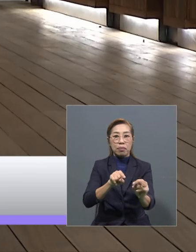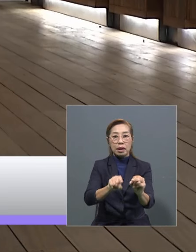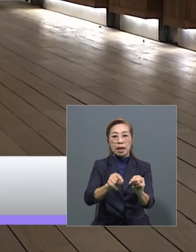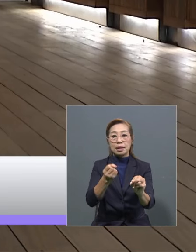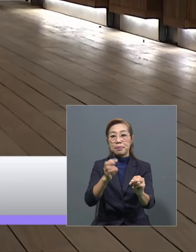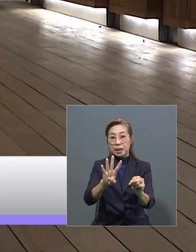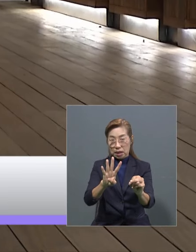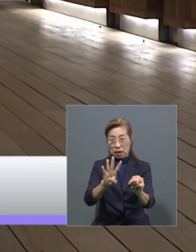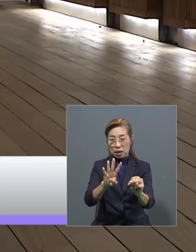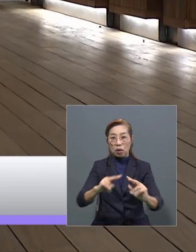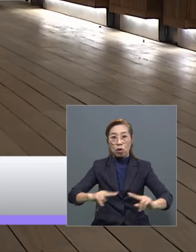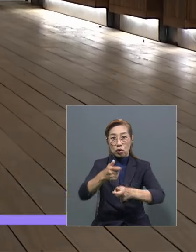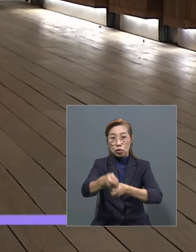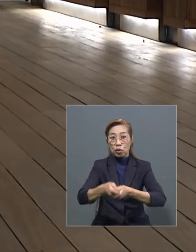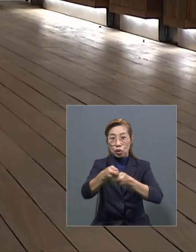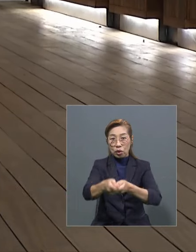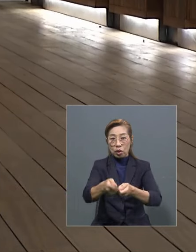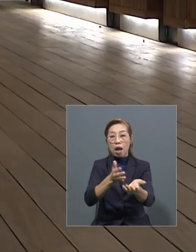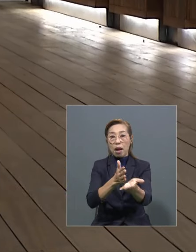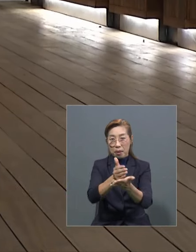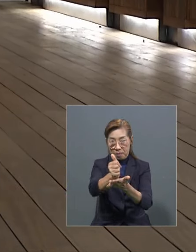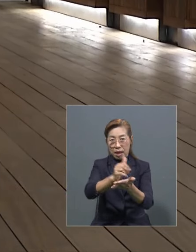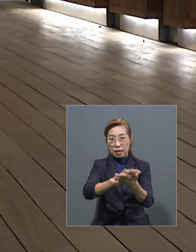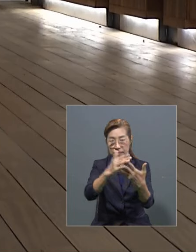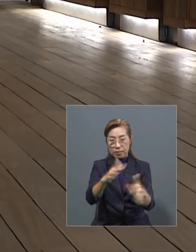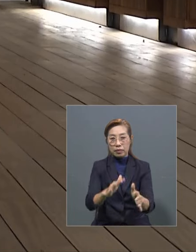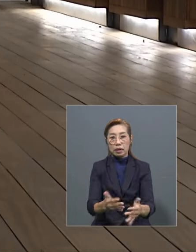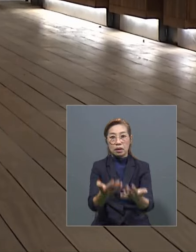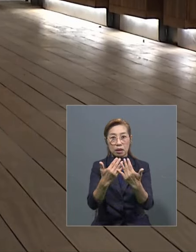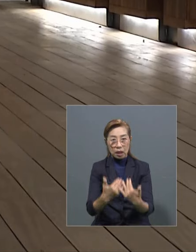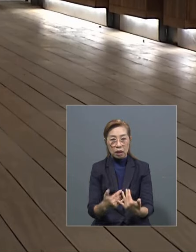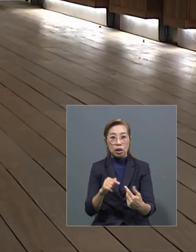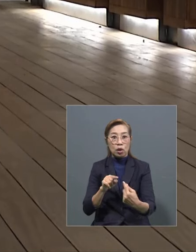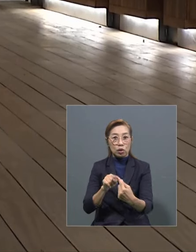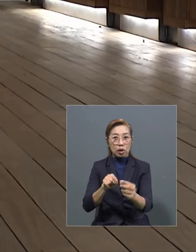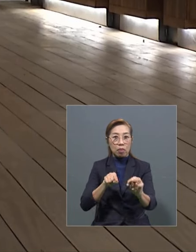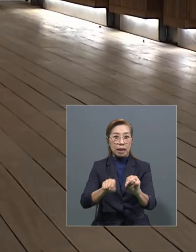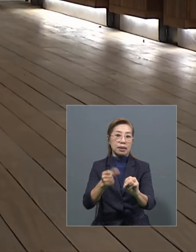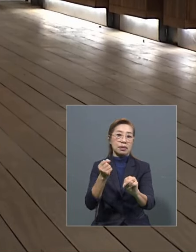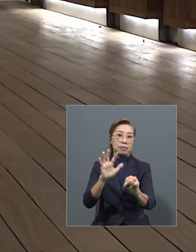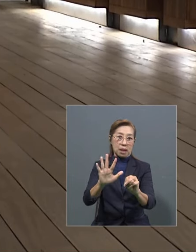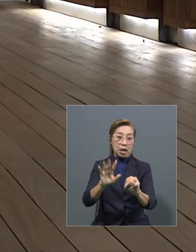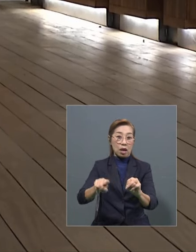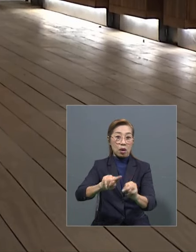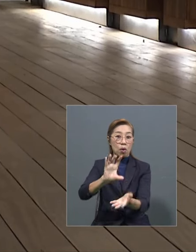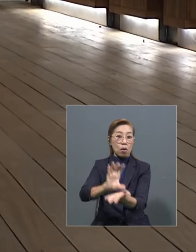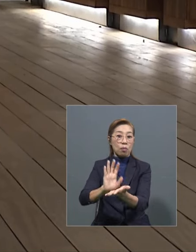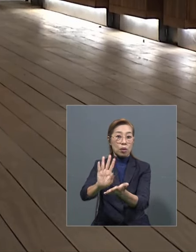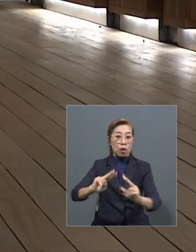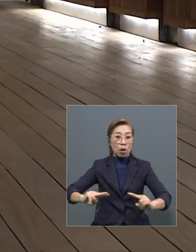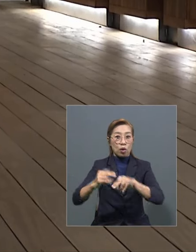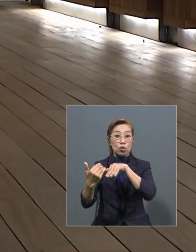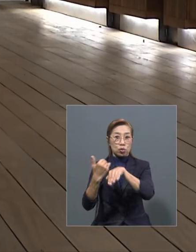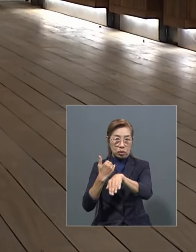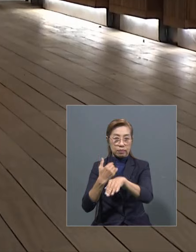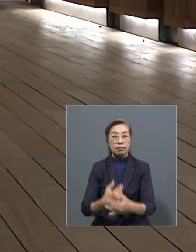ที่14งบประมาณของกระทรวงเกษตรและสหกรณ์เป็นที่เรียบร้อยแล้วนะครับขณะนี้อยู่ระหว่างการพิจารณามาตรา15ก็คืองบประมาณของกระทรวงคมน